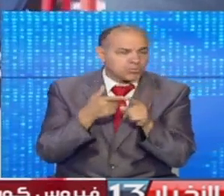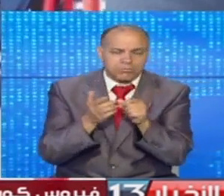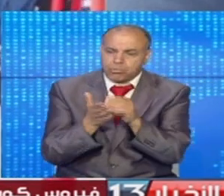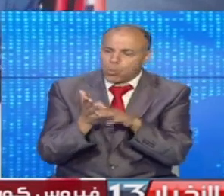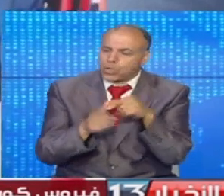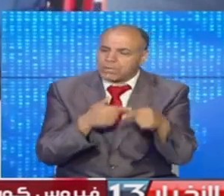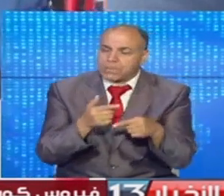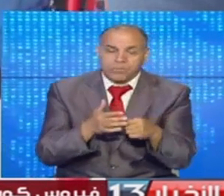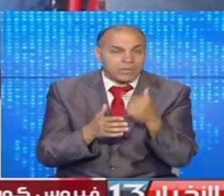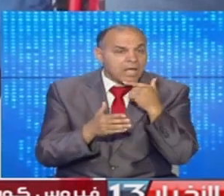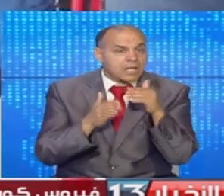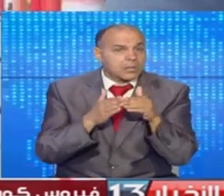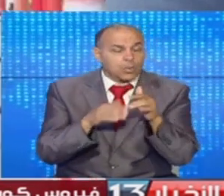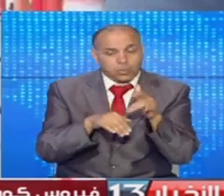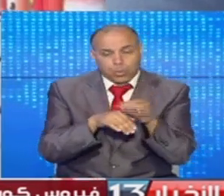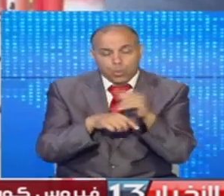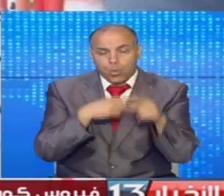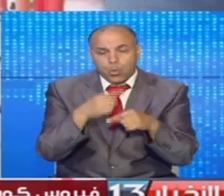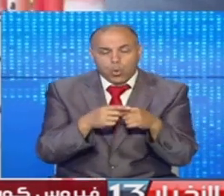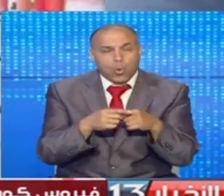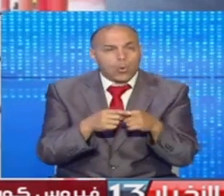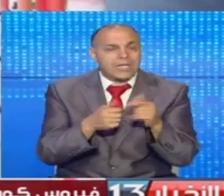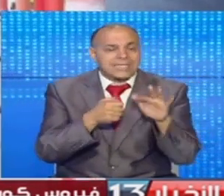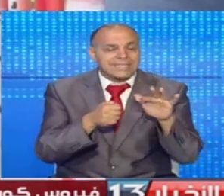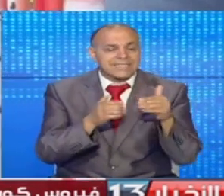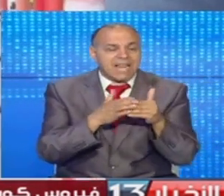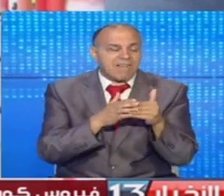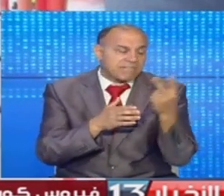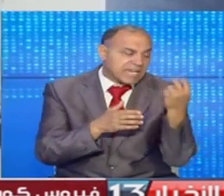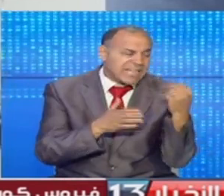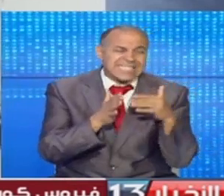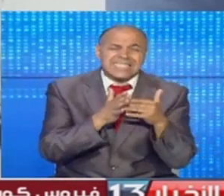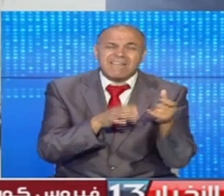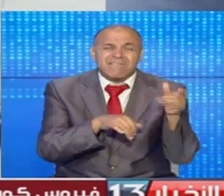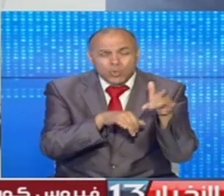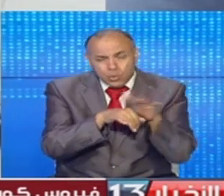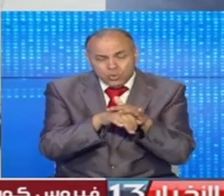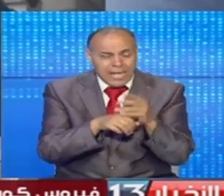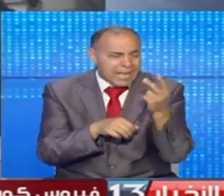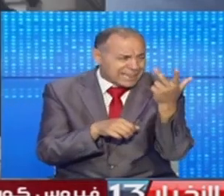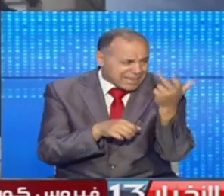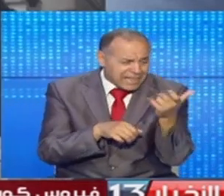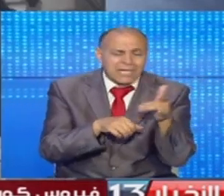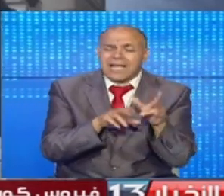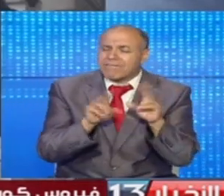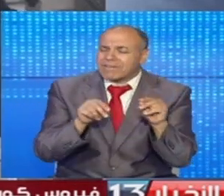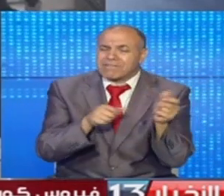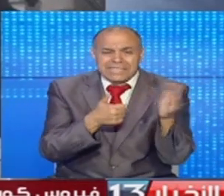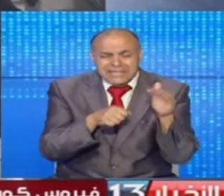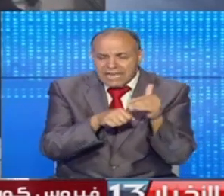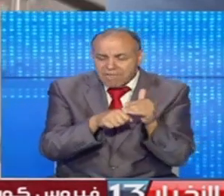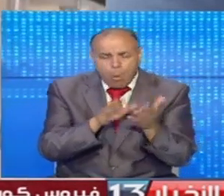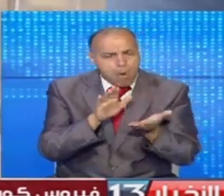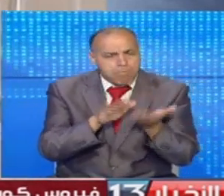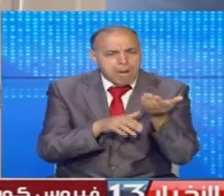تسجلها، إذ تجاوزت الإصابات اليومية 60 ألف لليوم الثاني على التوالي، ولليوم الثالث على التوالي أيضا يقفز